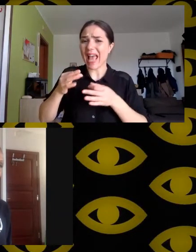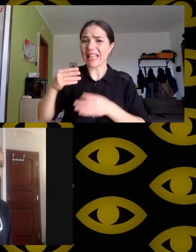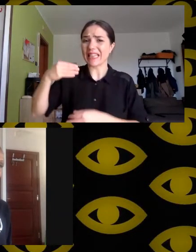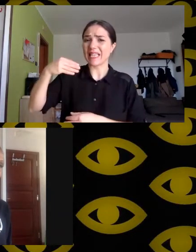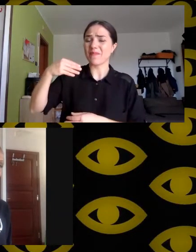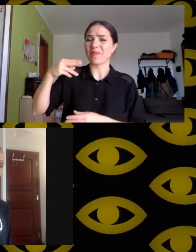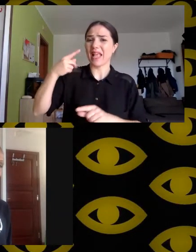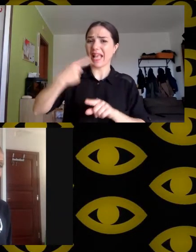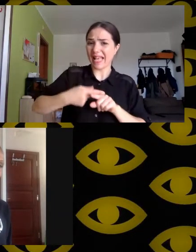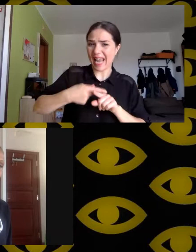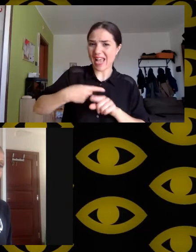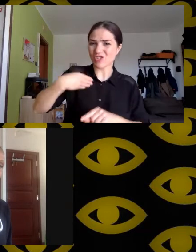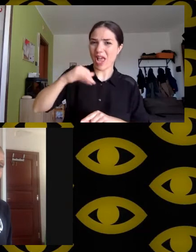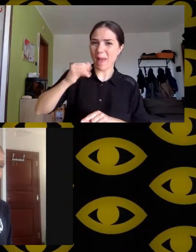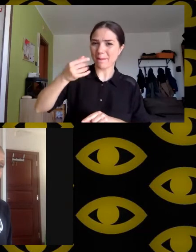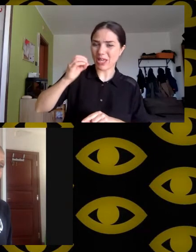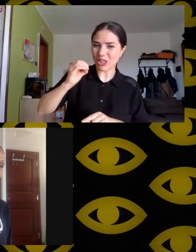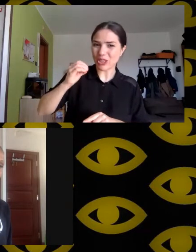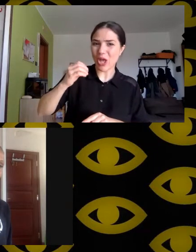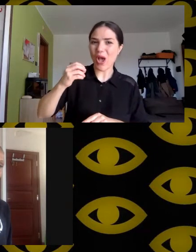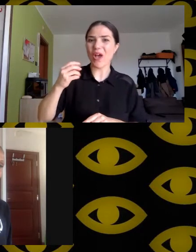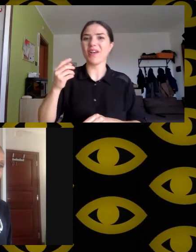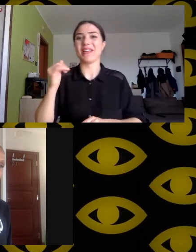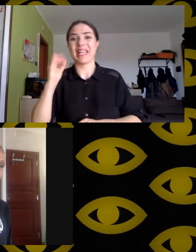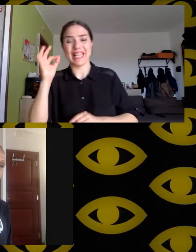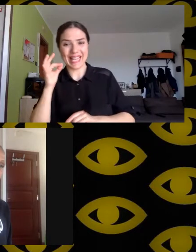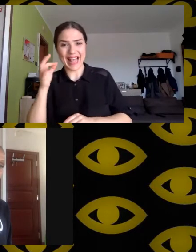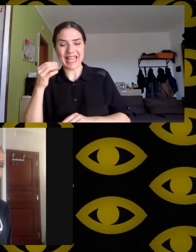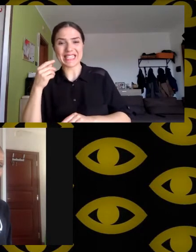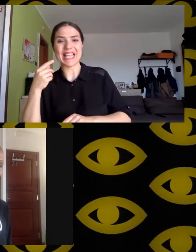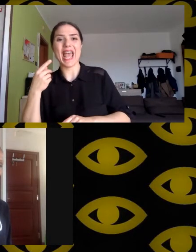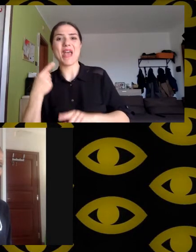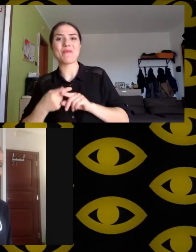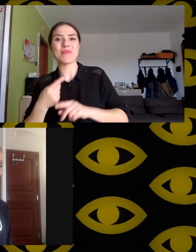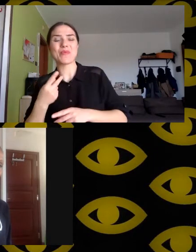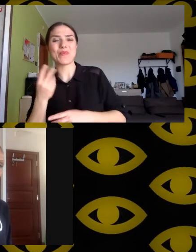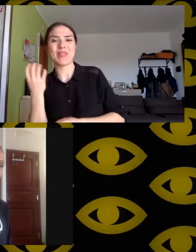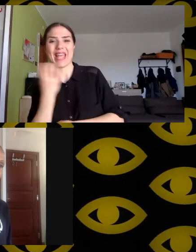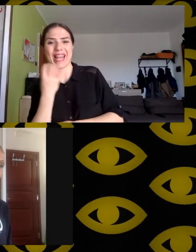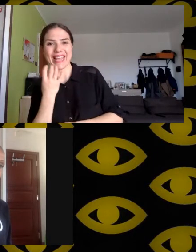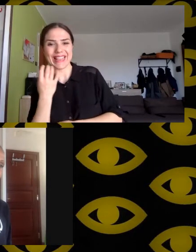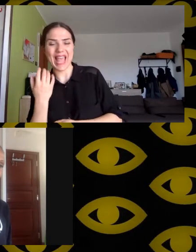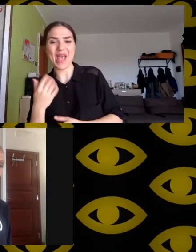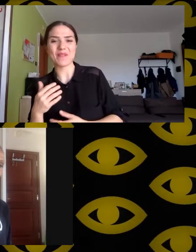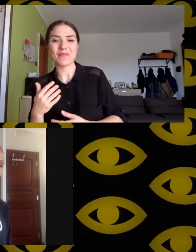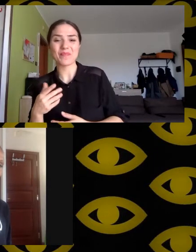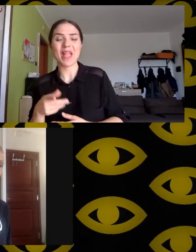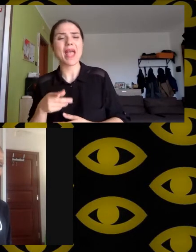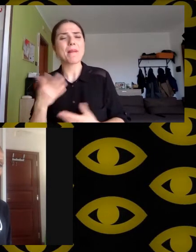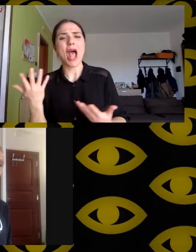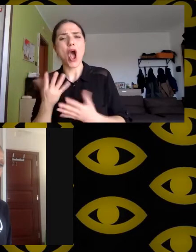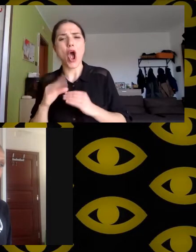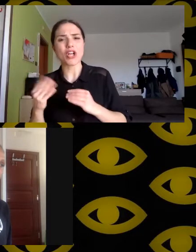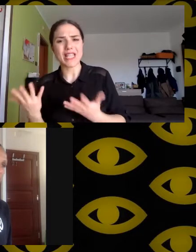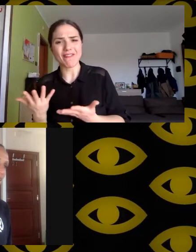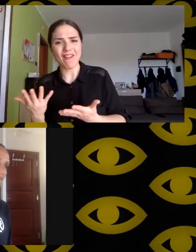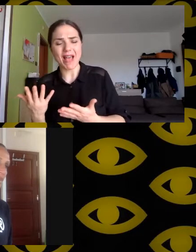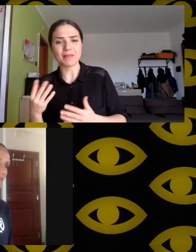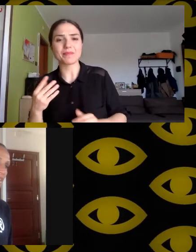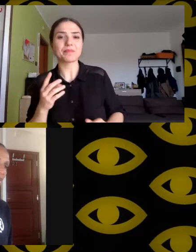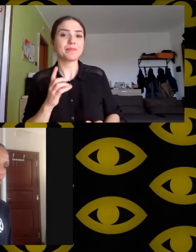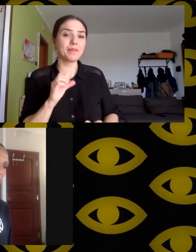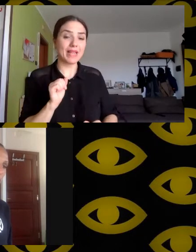Nel concreto noi ci occupiamo, in questo momento la mia mission più importante è quella di divulgare lo sport affinché le persone,